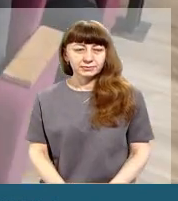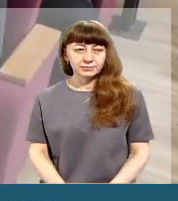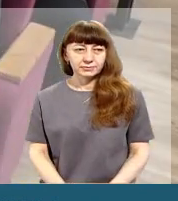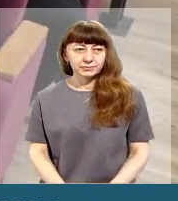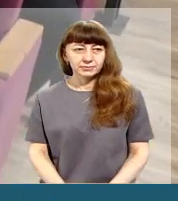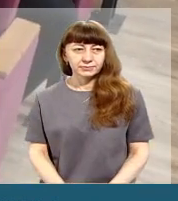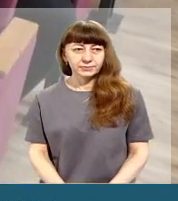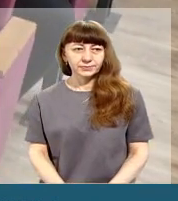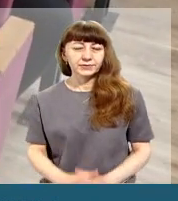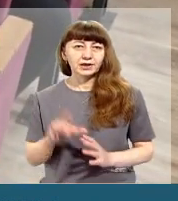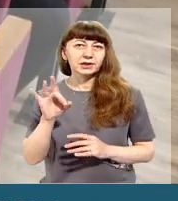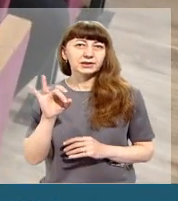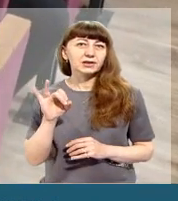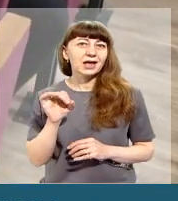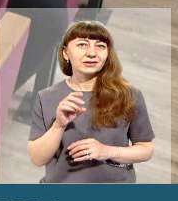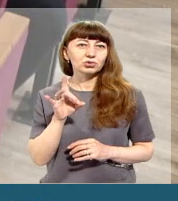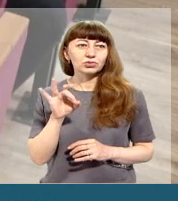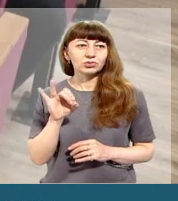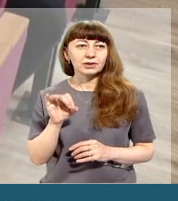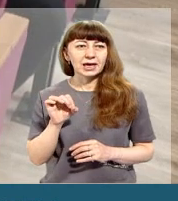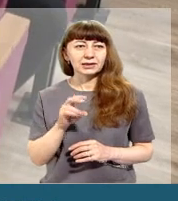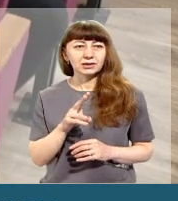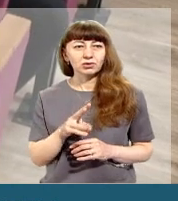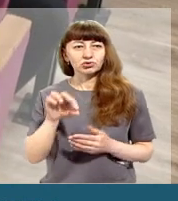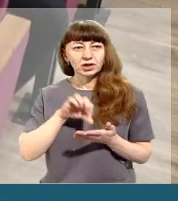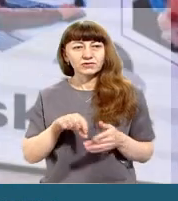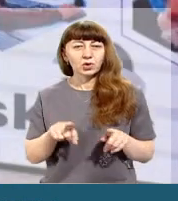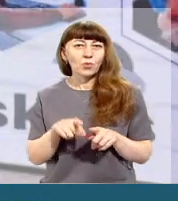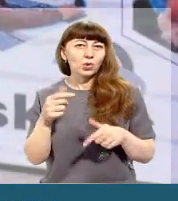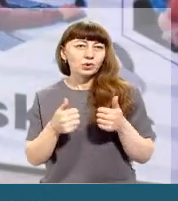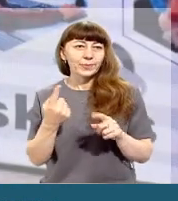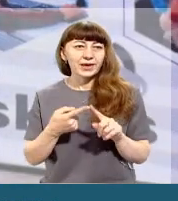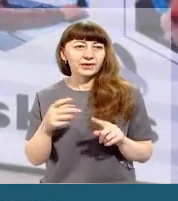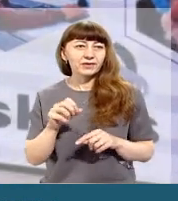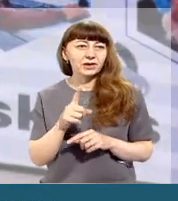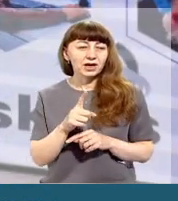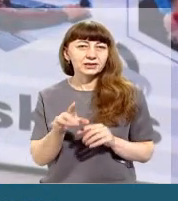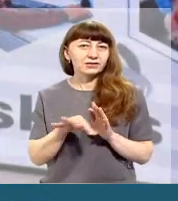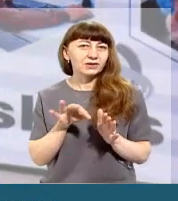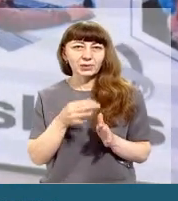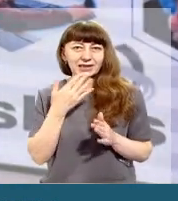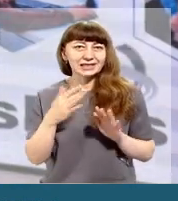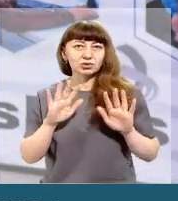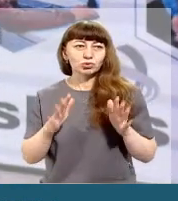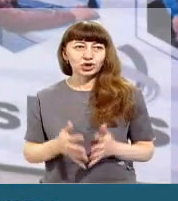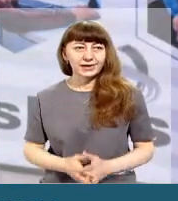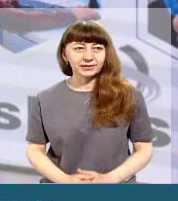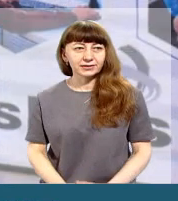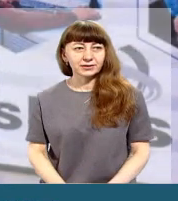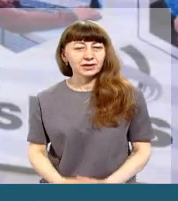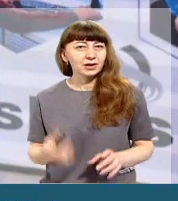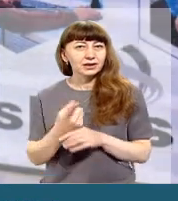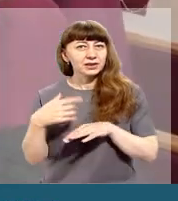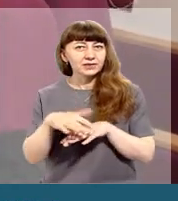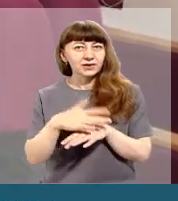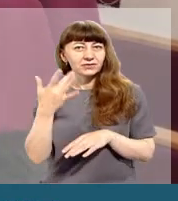страны. Аслан Нурсултан участвует в подобном конкурсе впервые. IT-направление выбрал не случайно, признается юноша. К этой